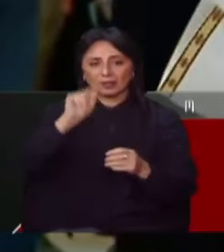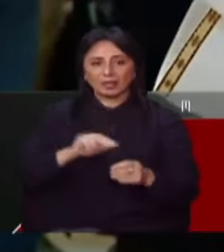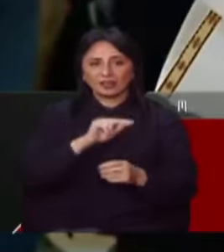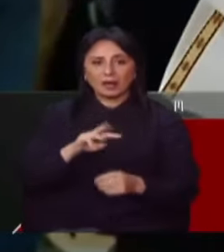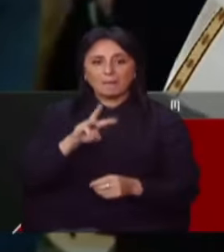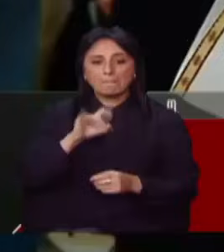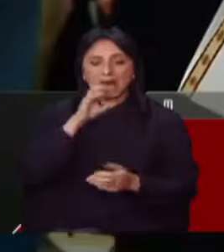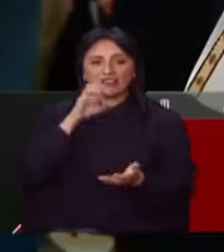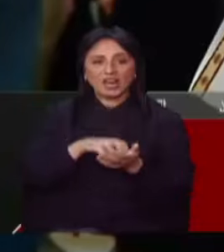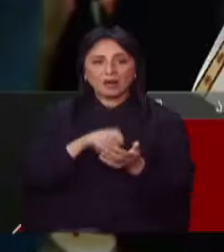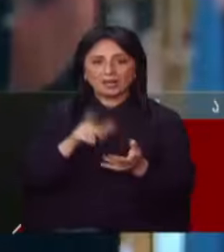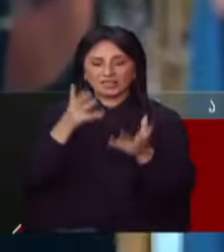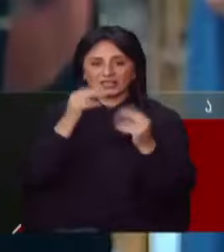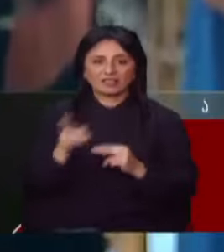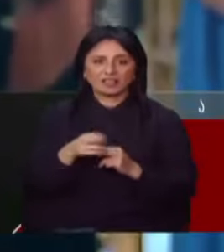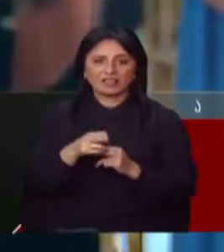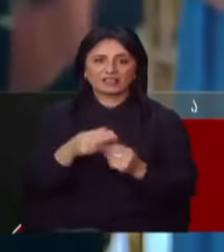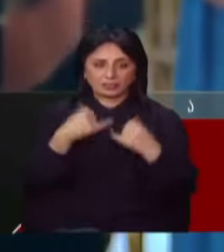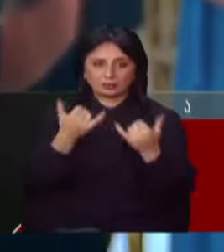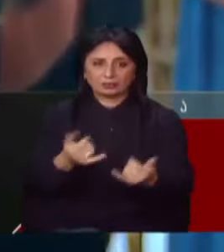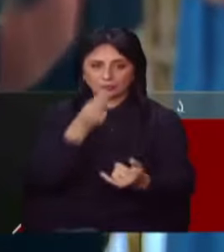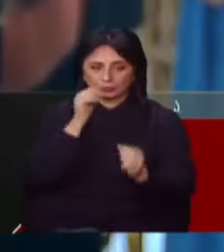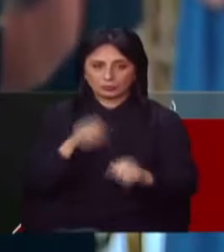მარიამობის მარხვის გამო ეს დღე თევზით ხსნილია.